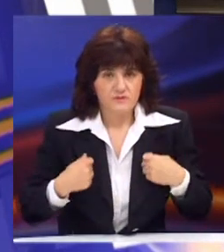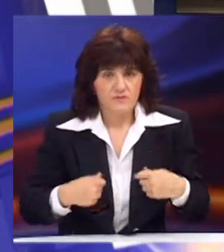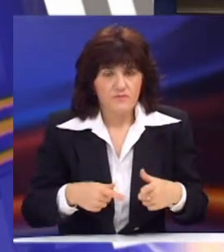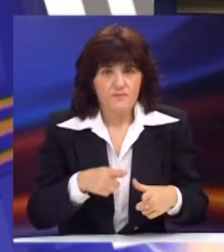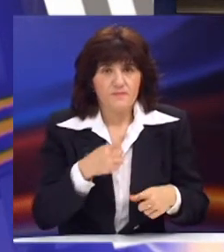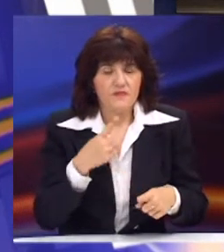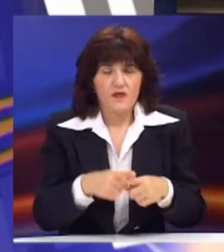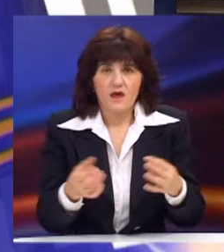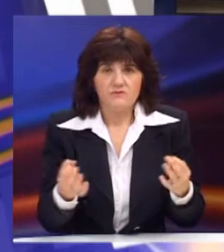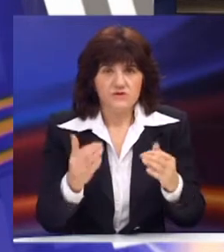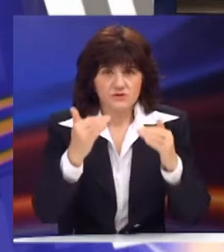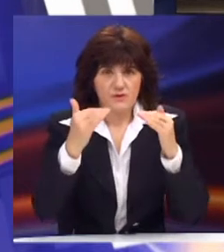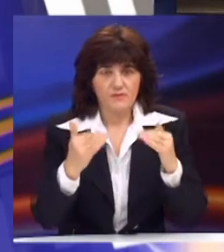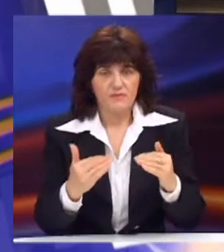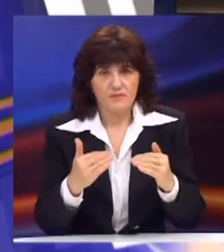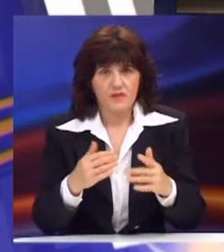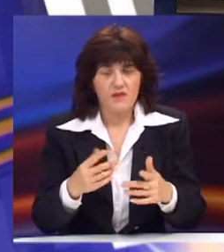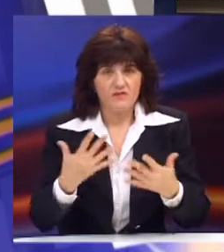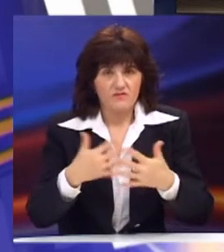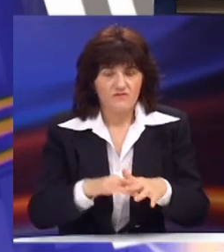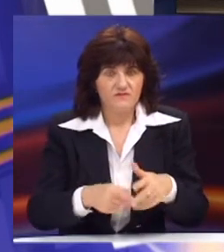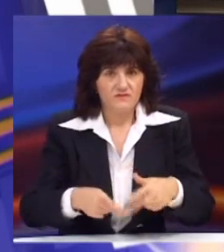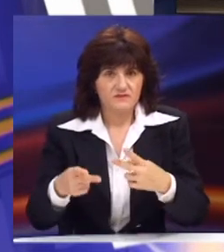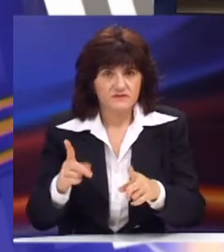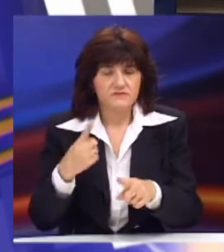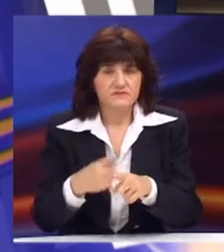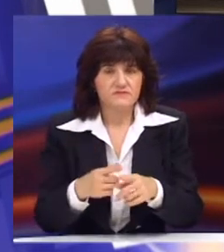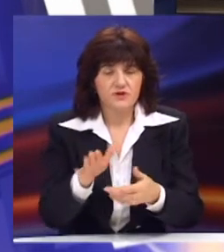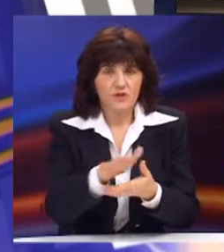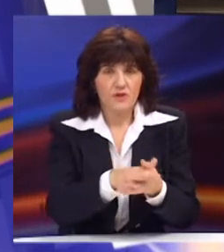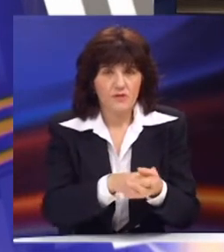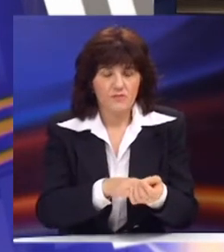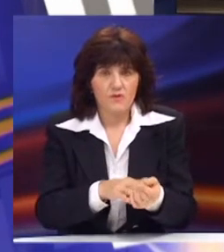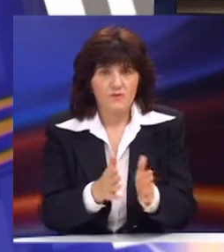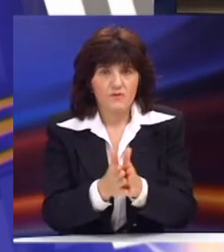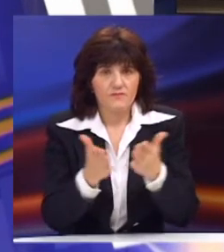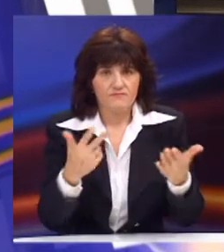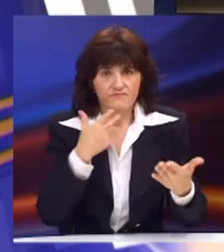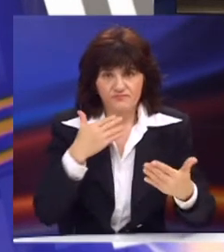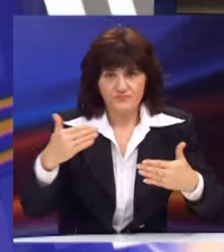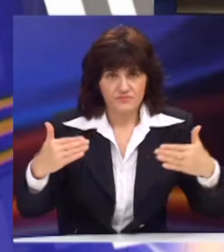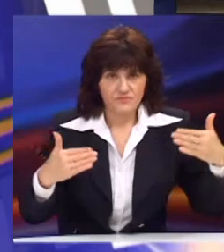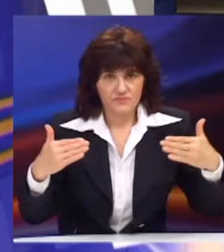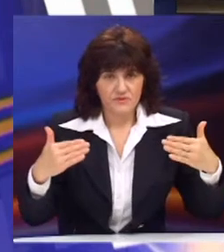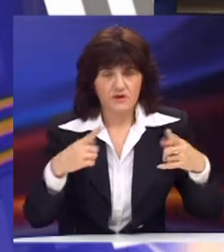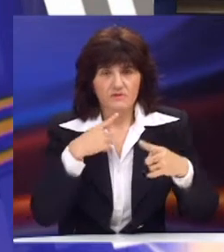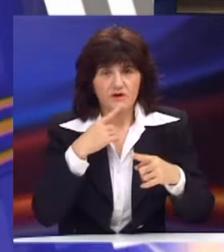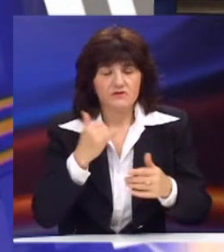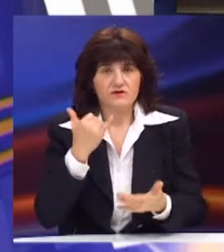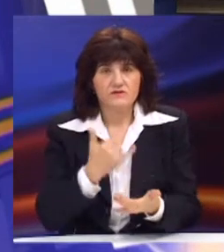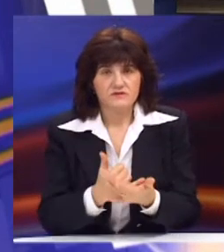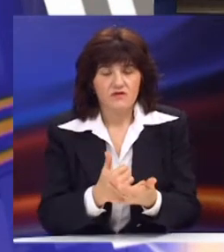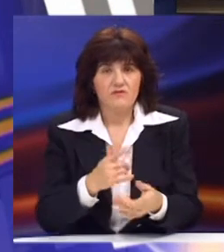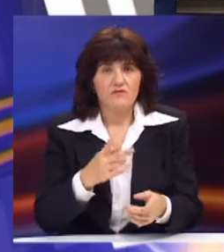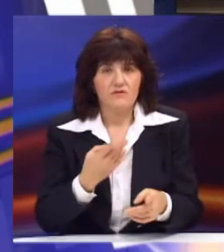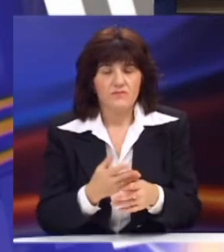komore Subotica, razlog za pad proizvodnje nalazi se u visokim startnim osnovama za statističko upoređivanje i navode da